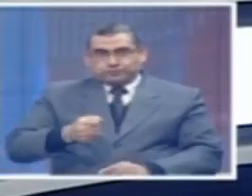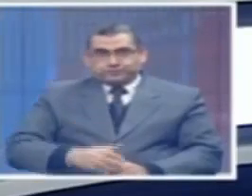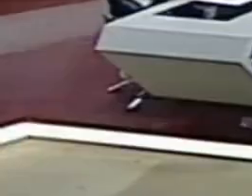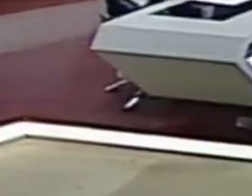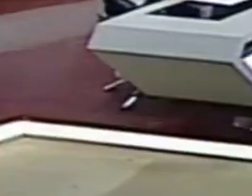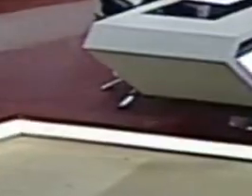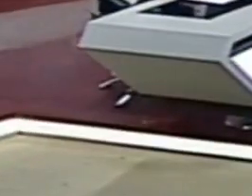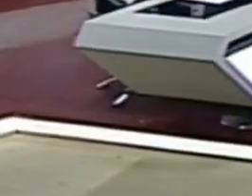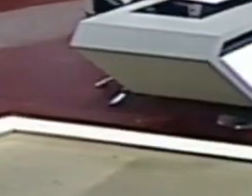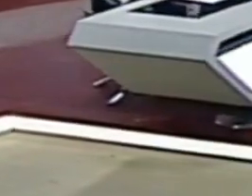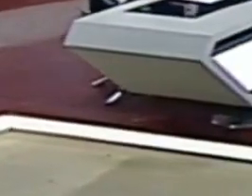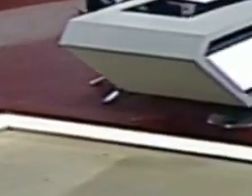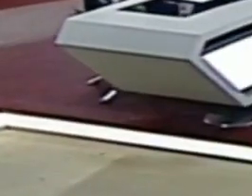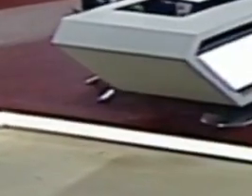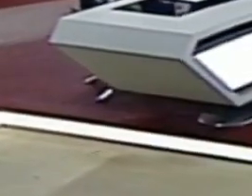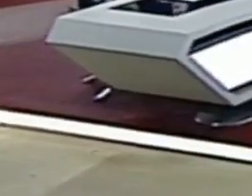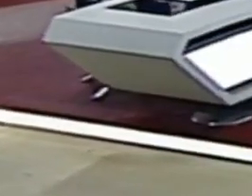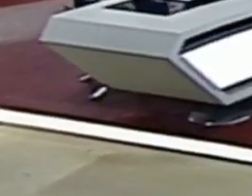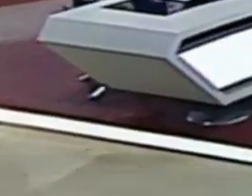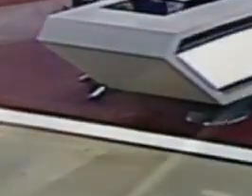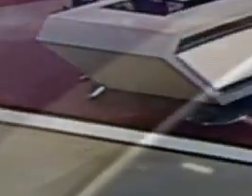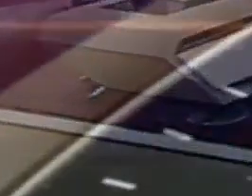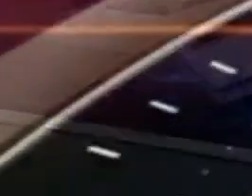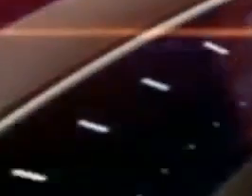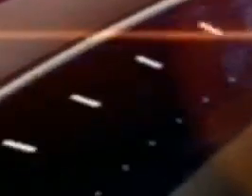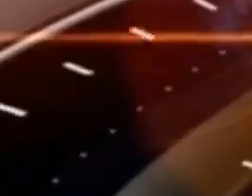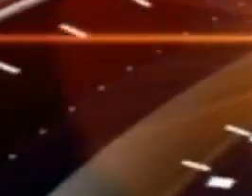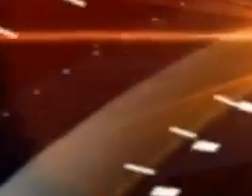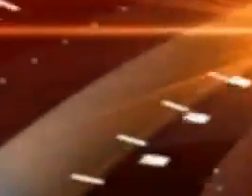الله.